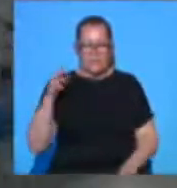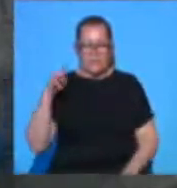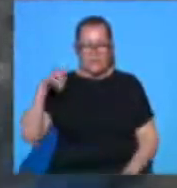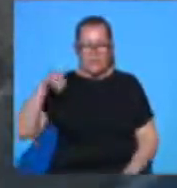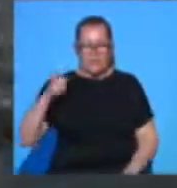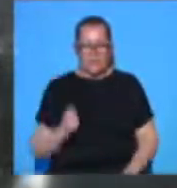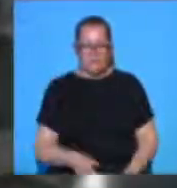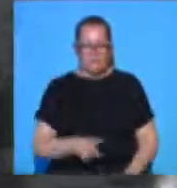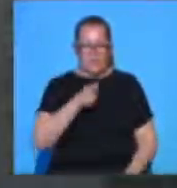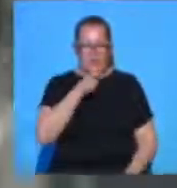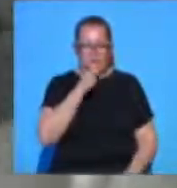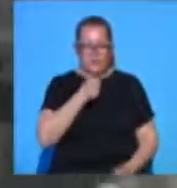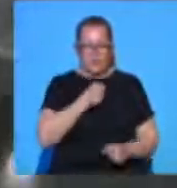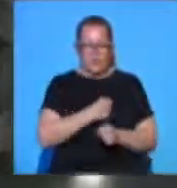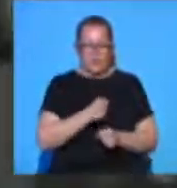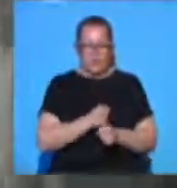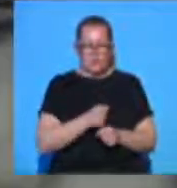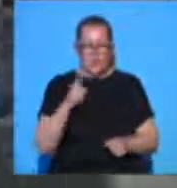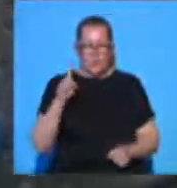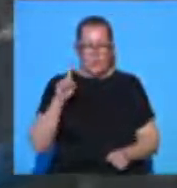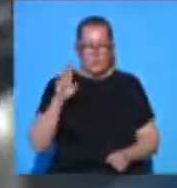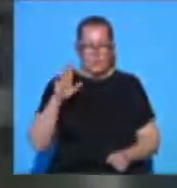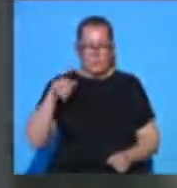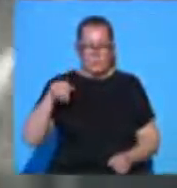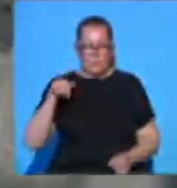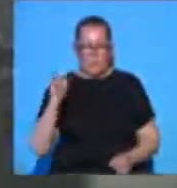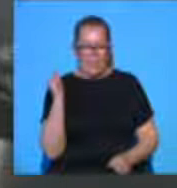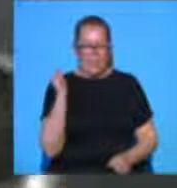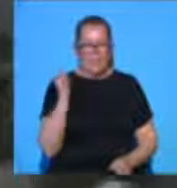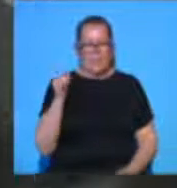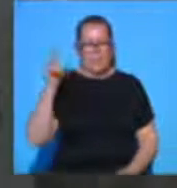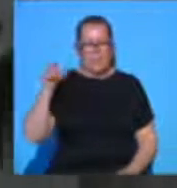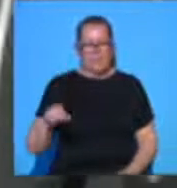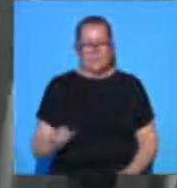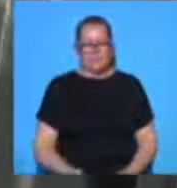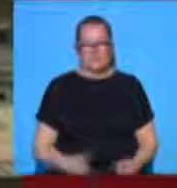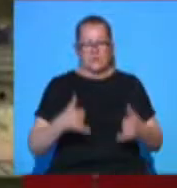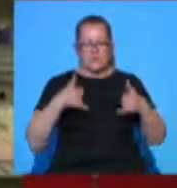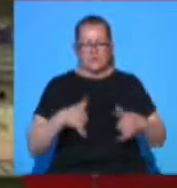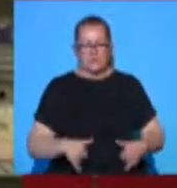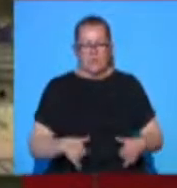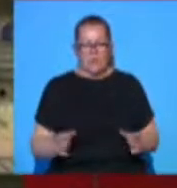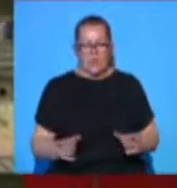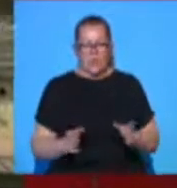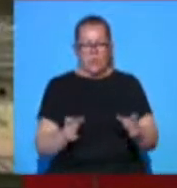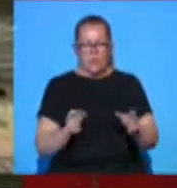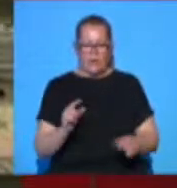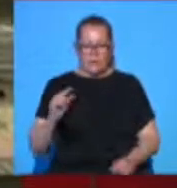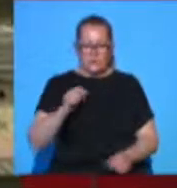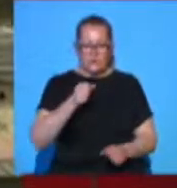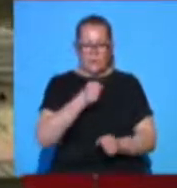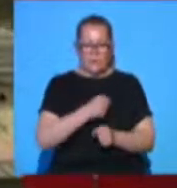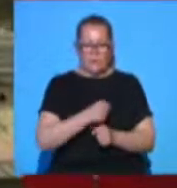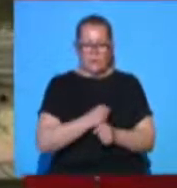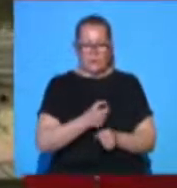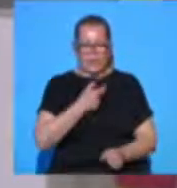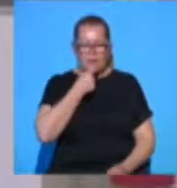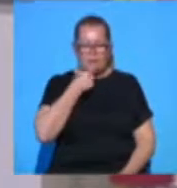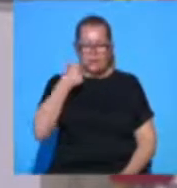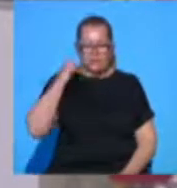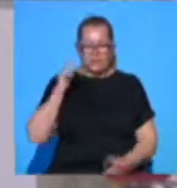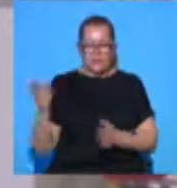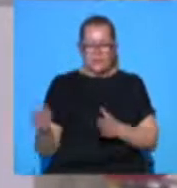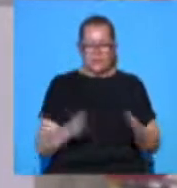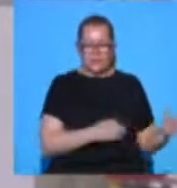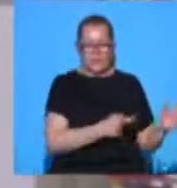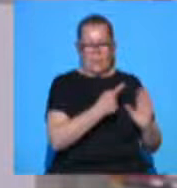la Mioveni, unde lucrează aproximativ 15.000 de persoane. Și aici a fost oprită temporar producția anul trecut,